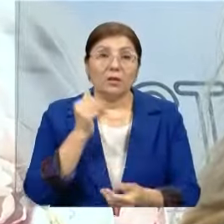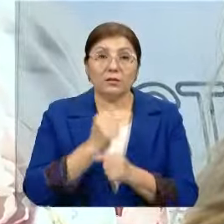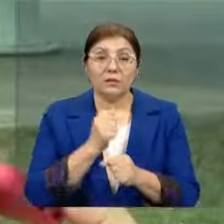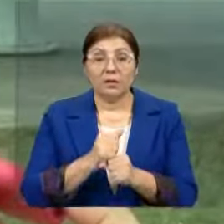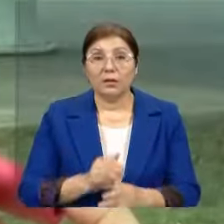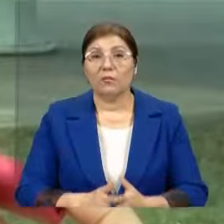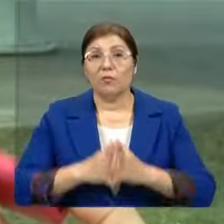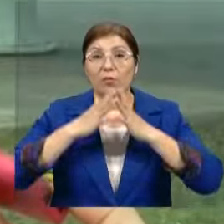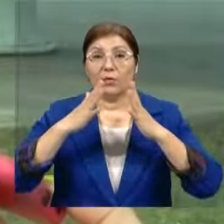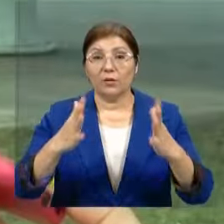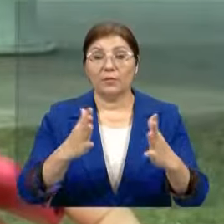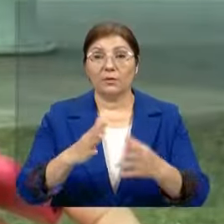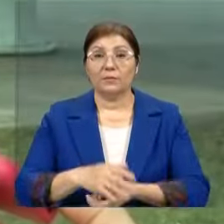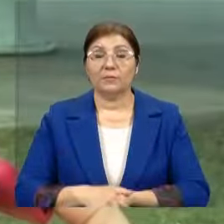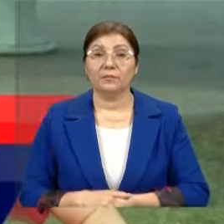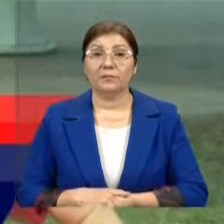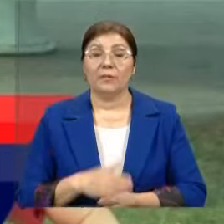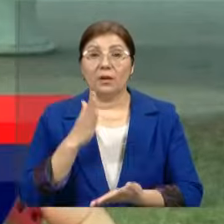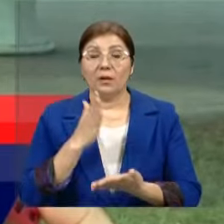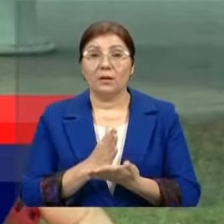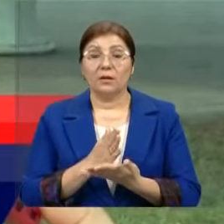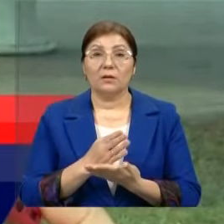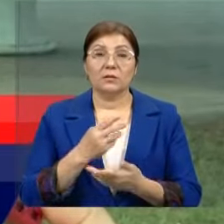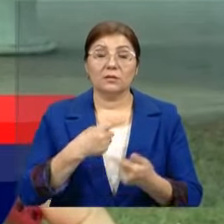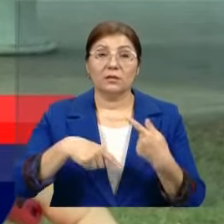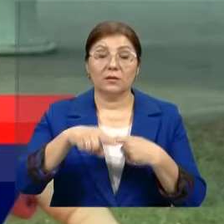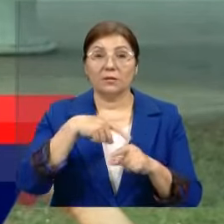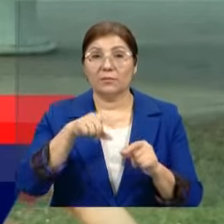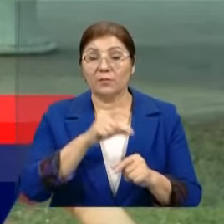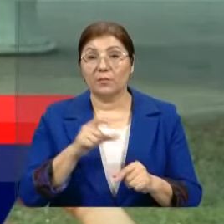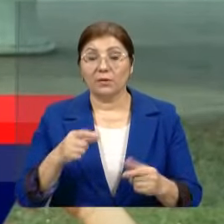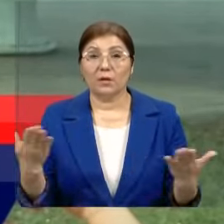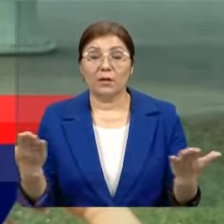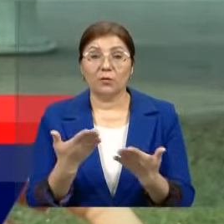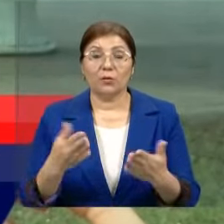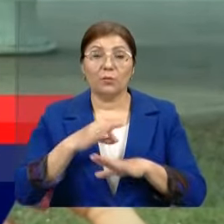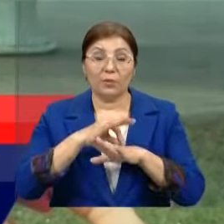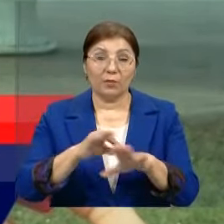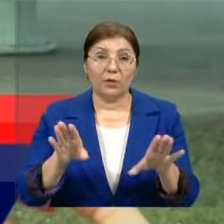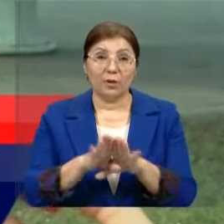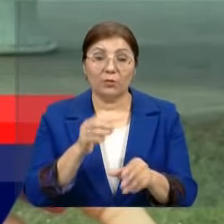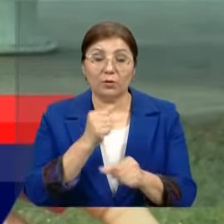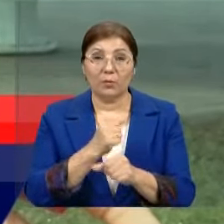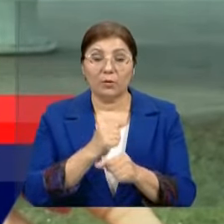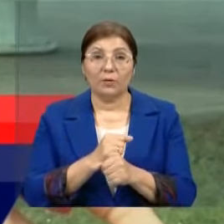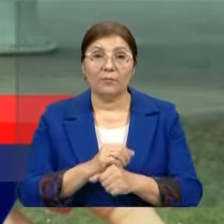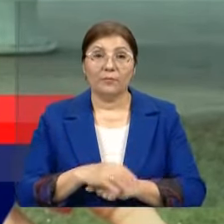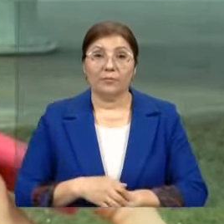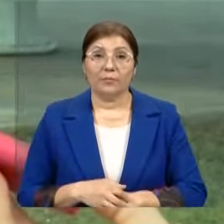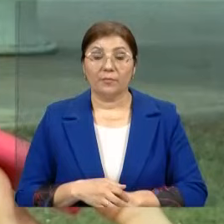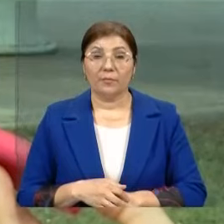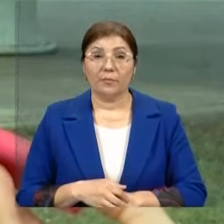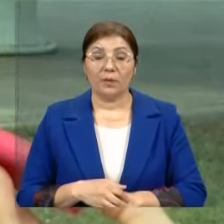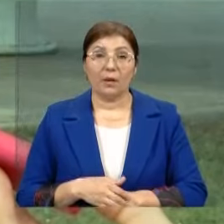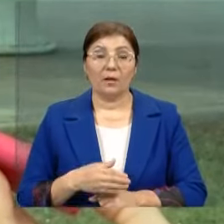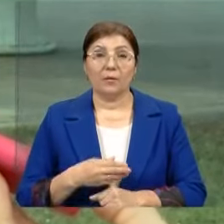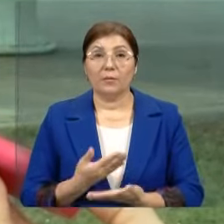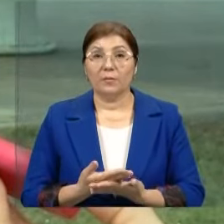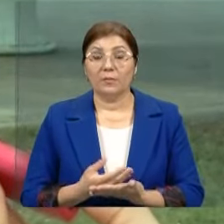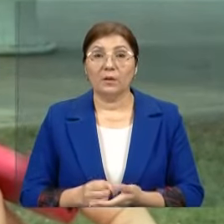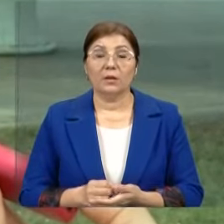Мы видим, да, есть предприятия, которые проводит данную работу. Соответственно, мы обращаемся к ним, чтобы они участвовали в этом